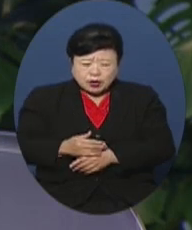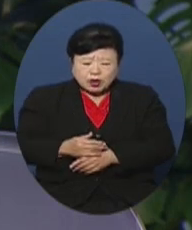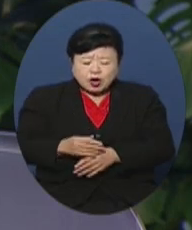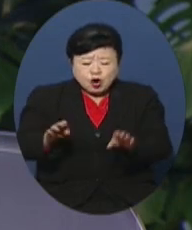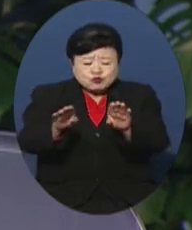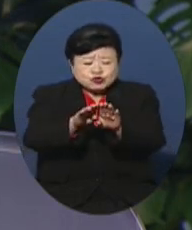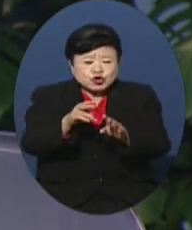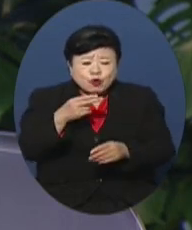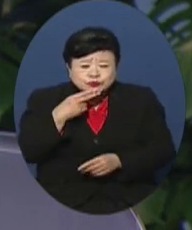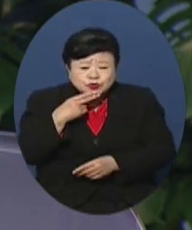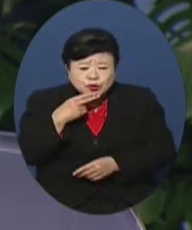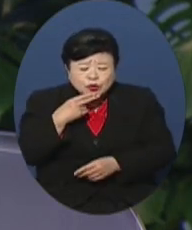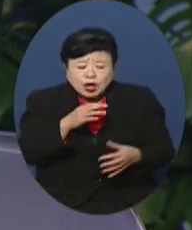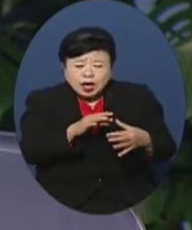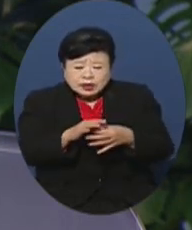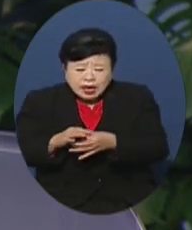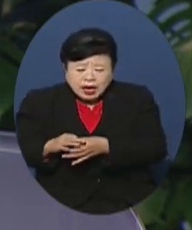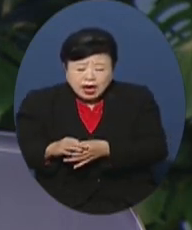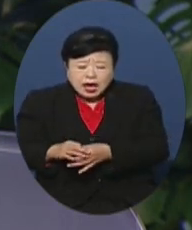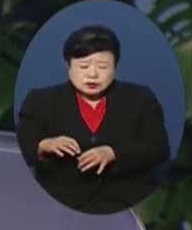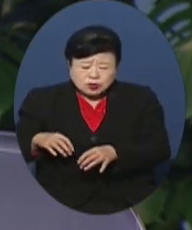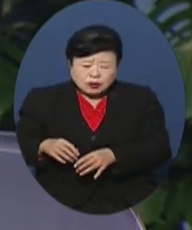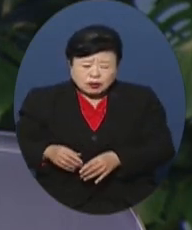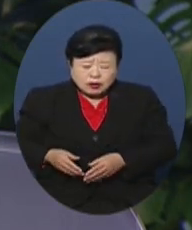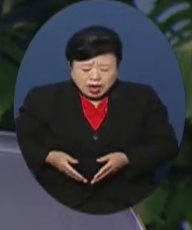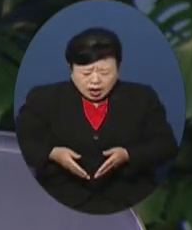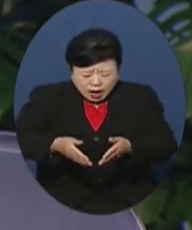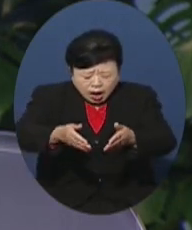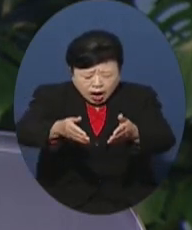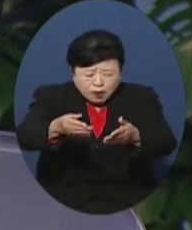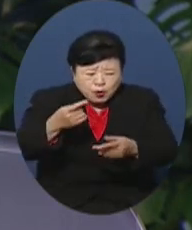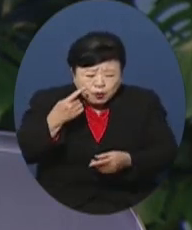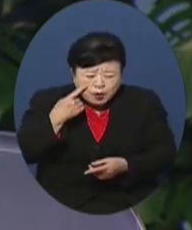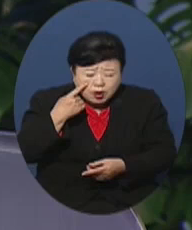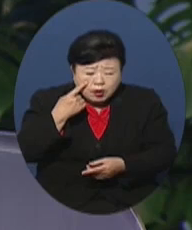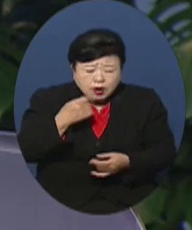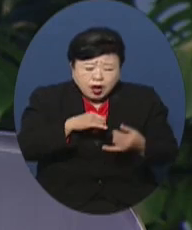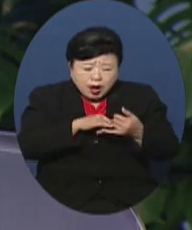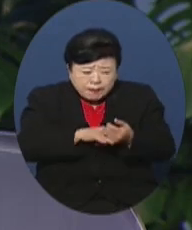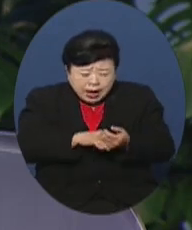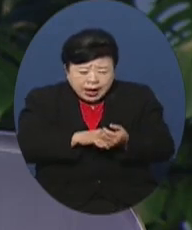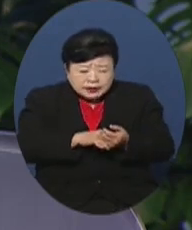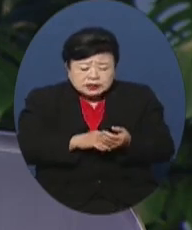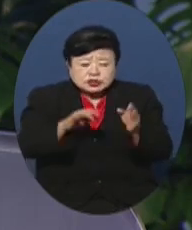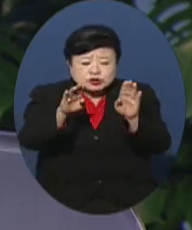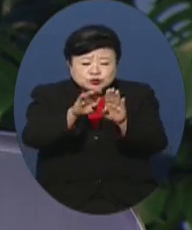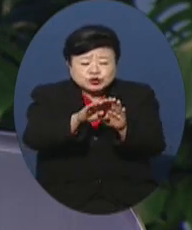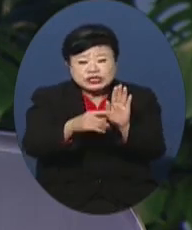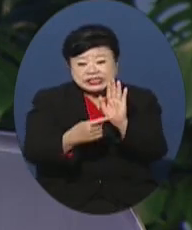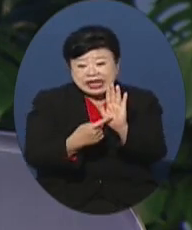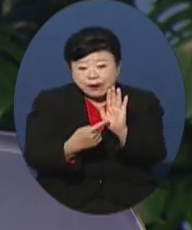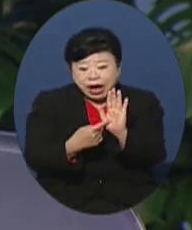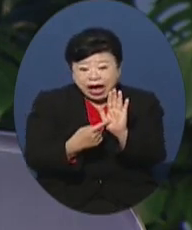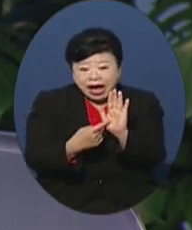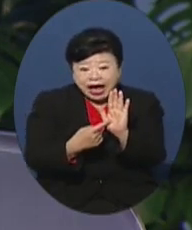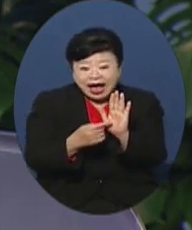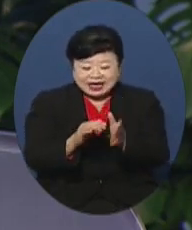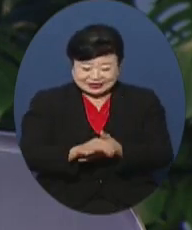대신 계속 선진하여 가보면 반드시 출구가 나오는 것입니다.